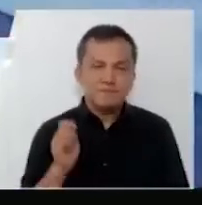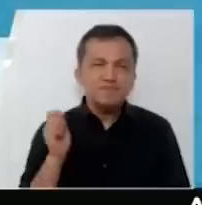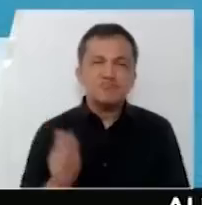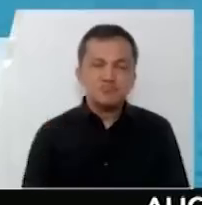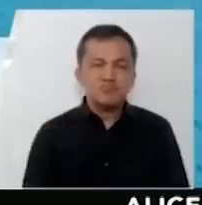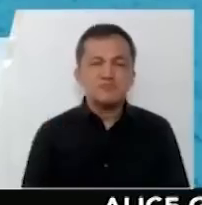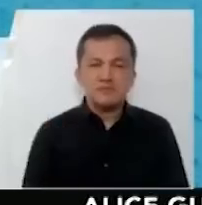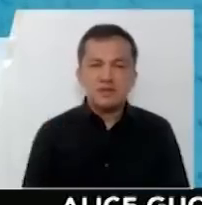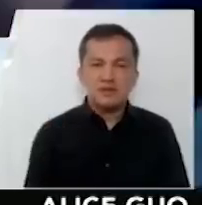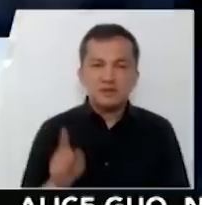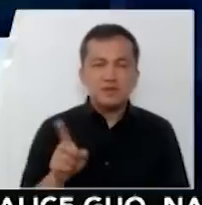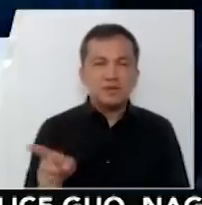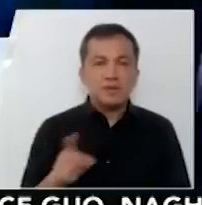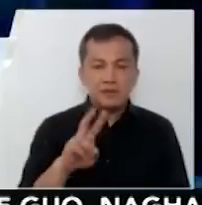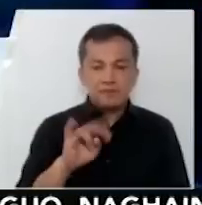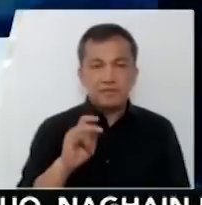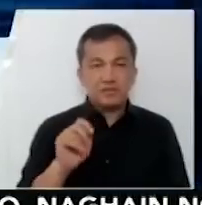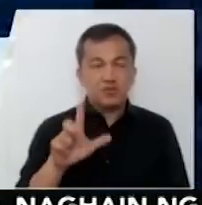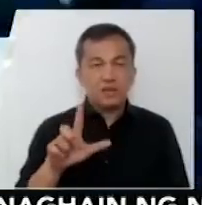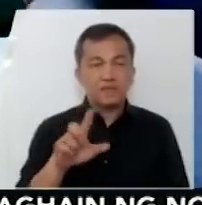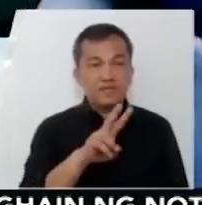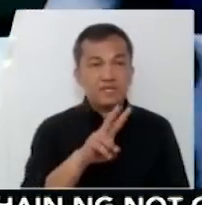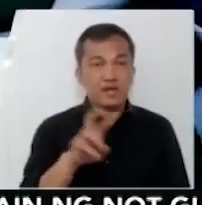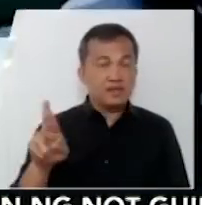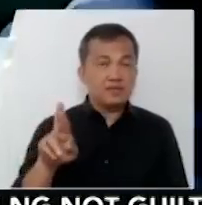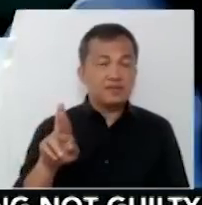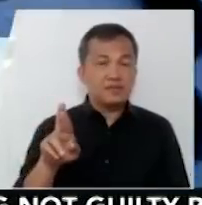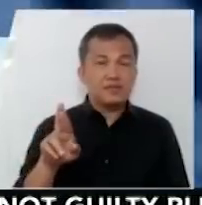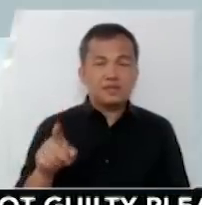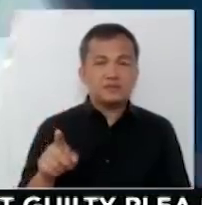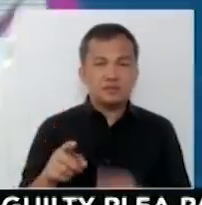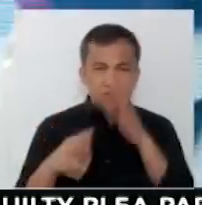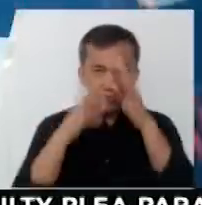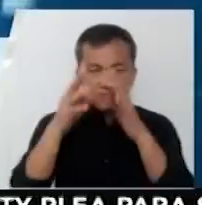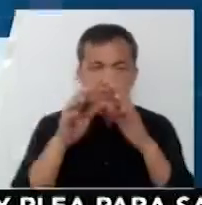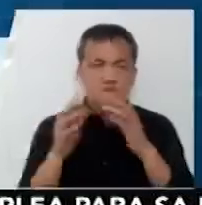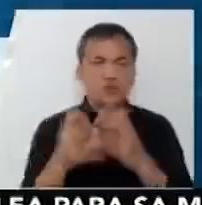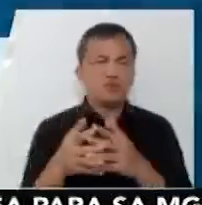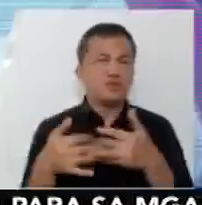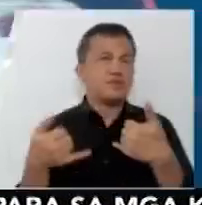VR o virtual reality ang isa sa mga recent innovations in the world of gaming.